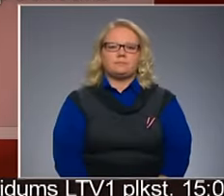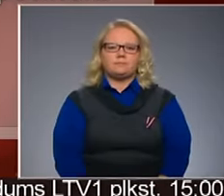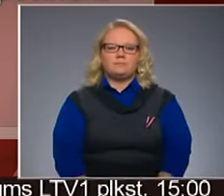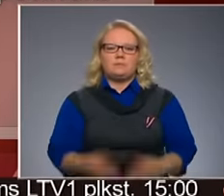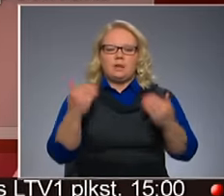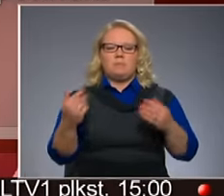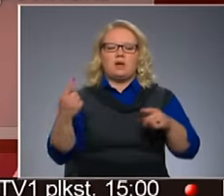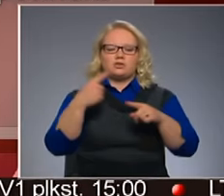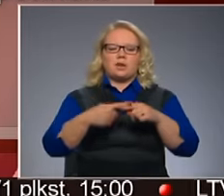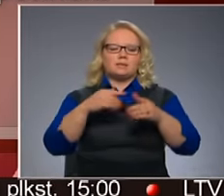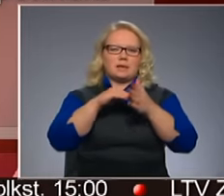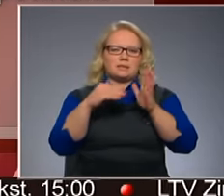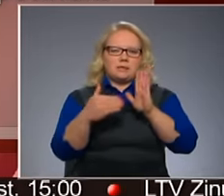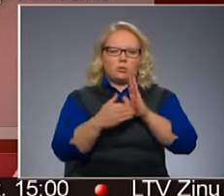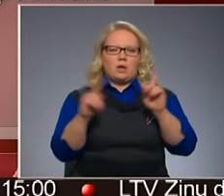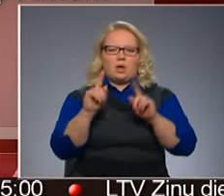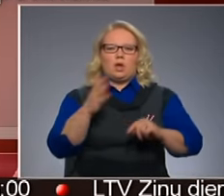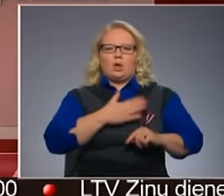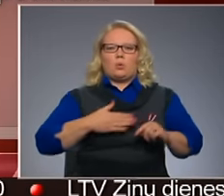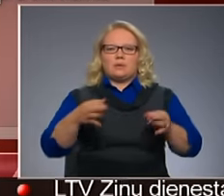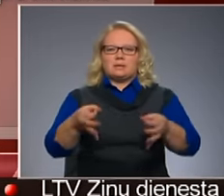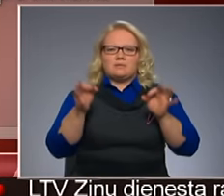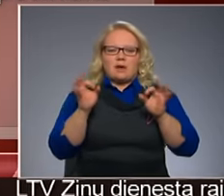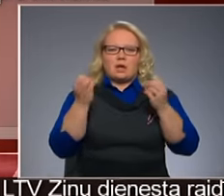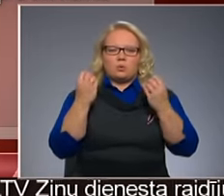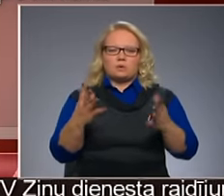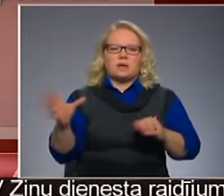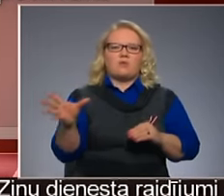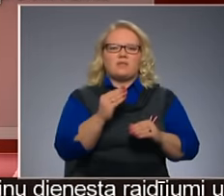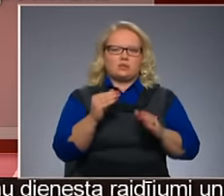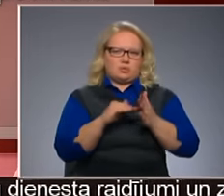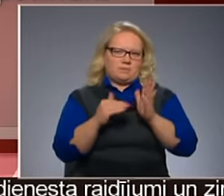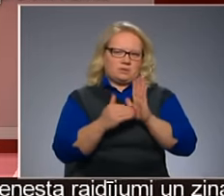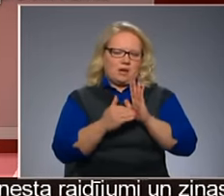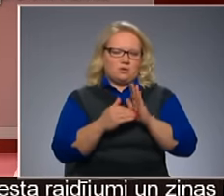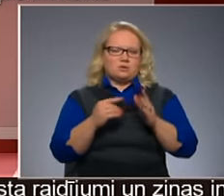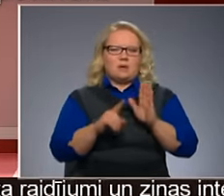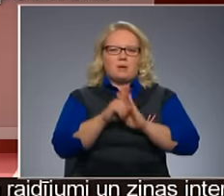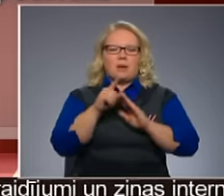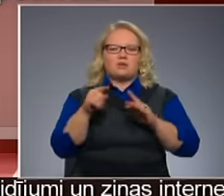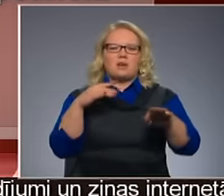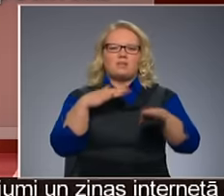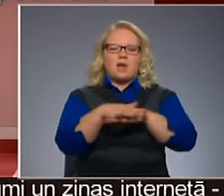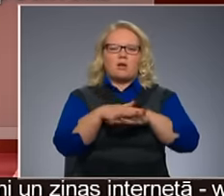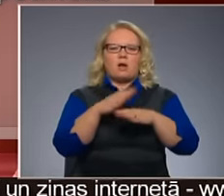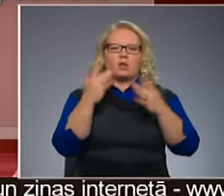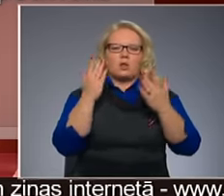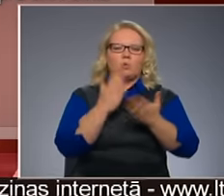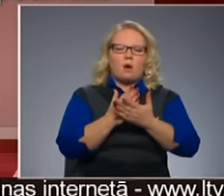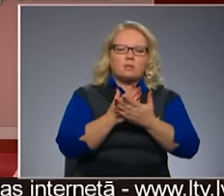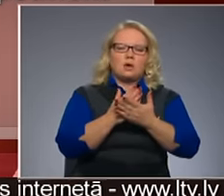Protams, pašreizajā situācijā ir ļoti svarīgi noskaidrot visus apstākļus. Pirmkārt, kā šie terora akti ir